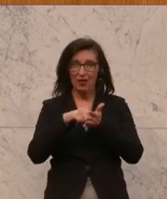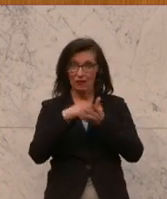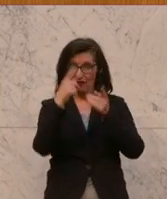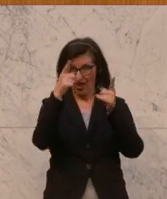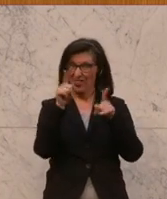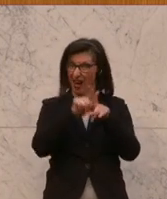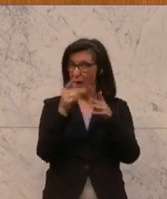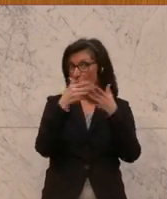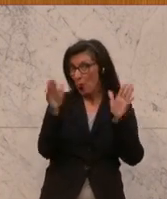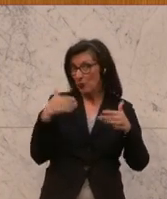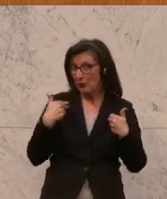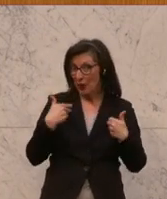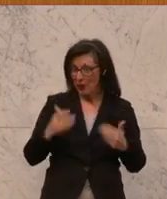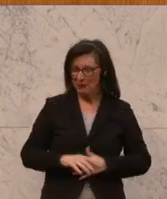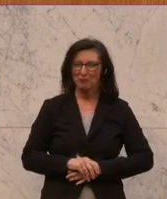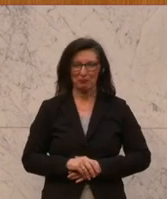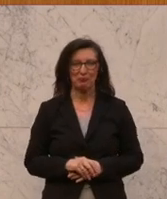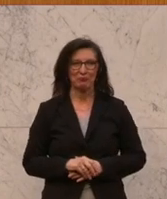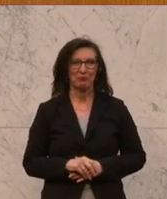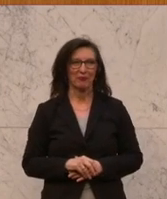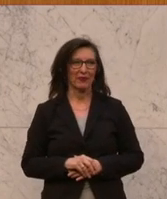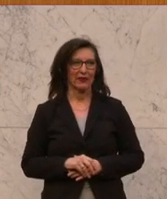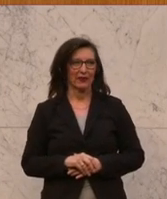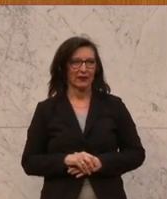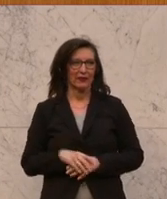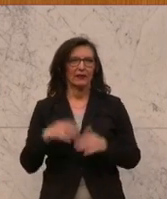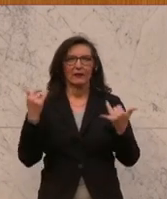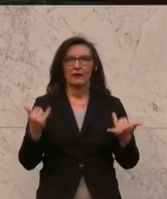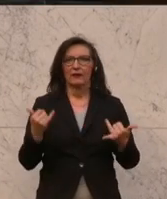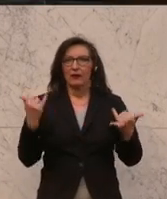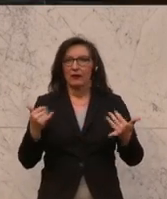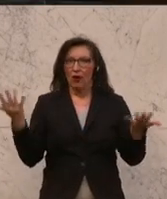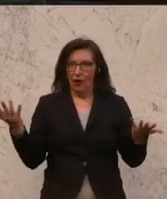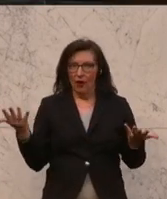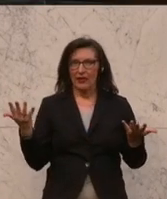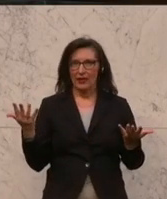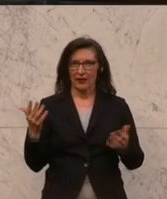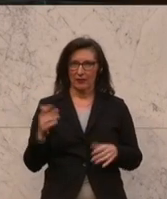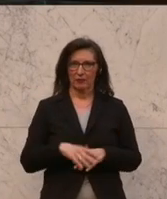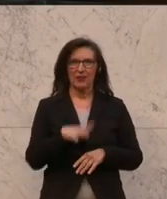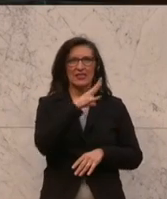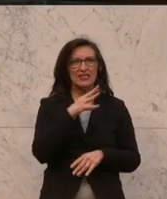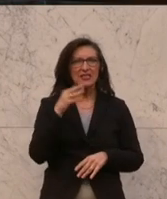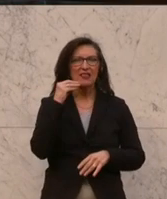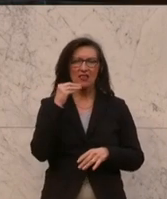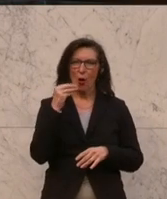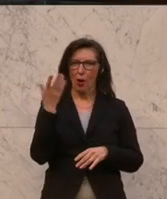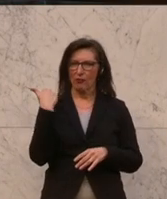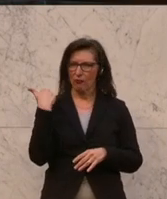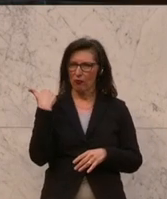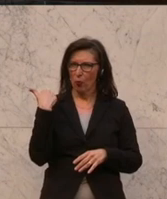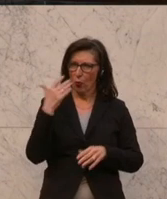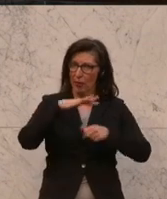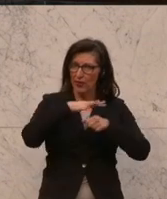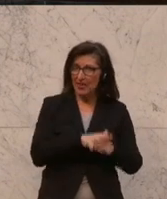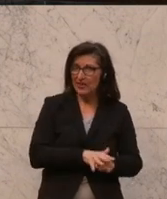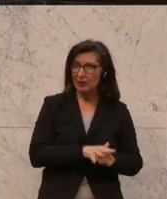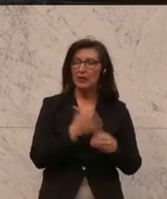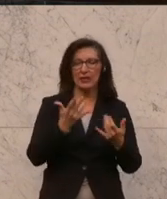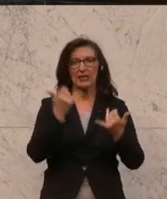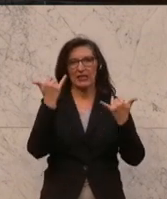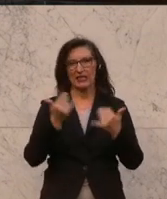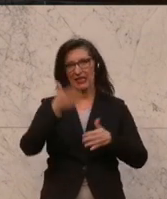das haben. Ja, meine Damen und Herren, wir beenden heute die Diskriminierung von Seniorinnen und Senioren bei der Vergabe von